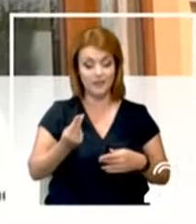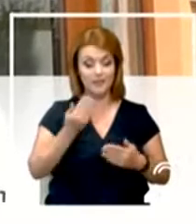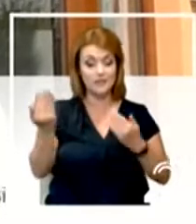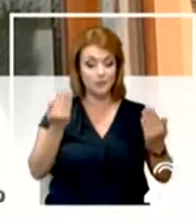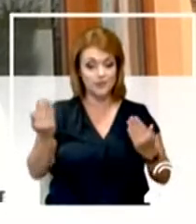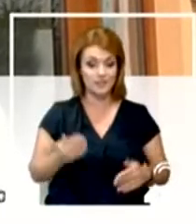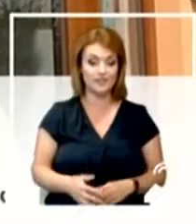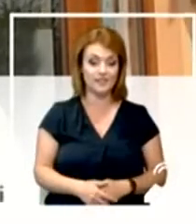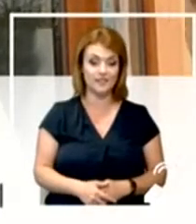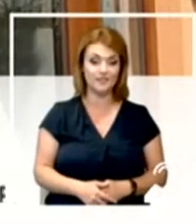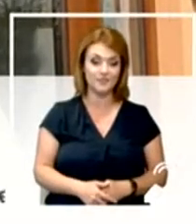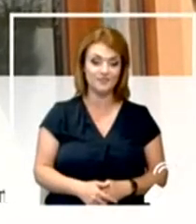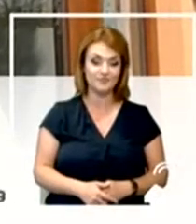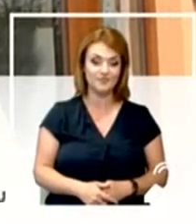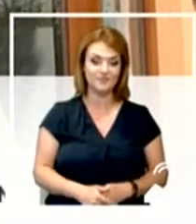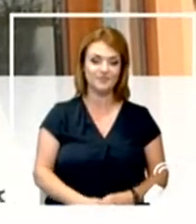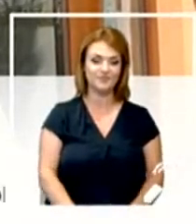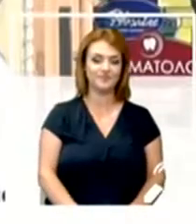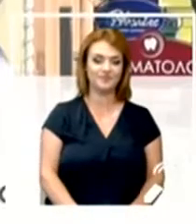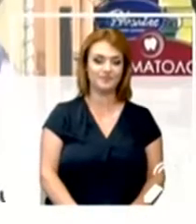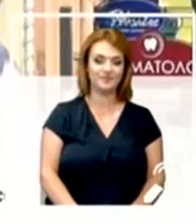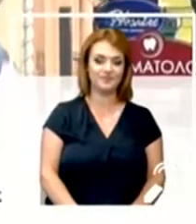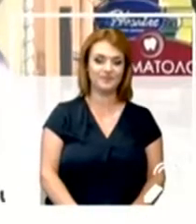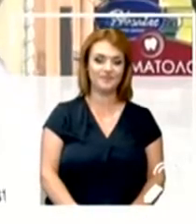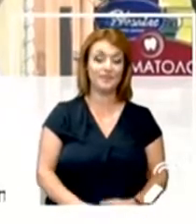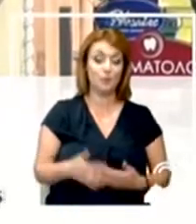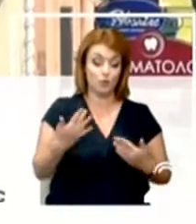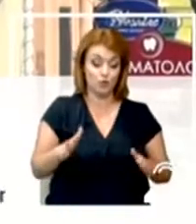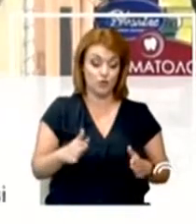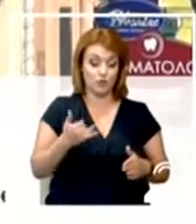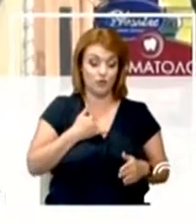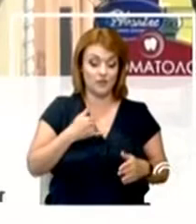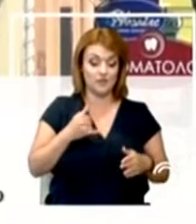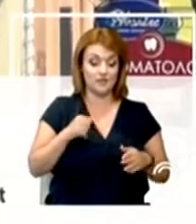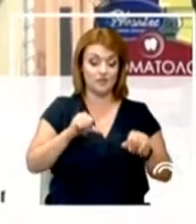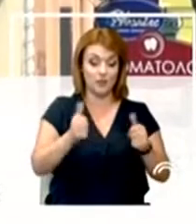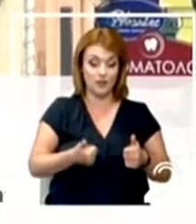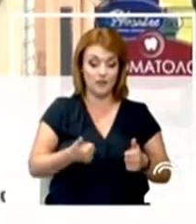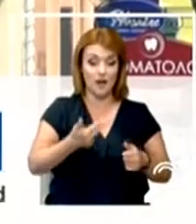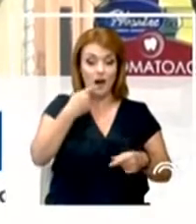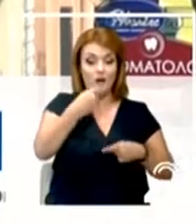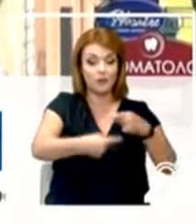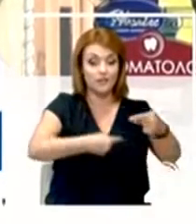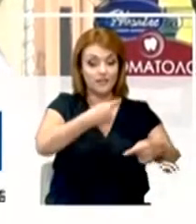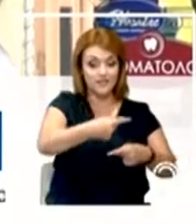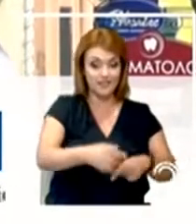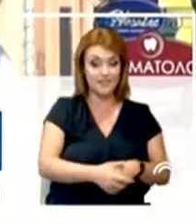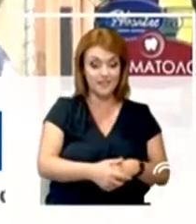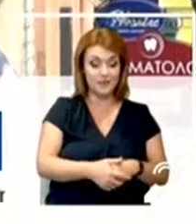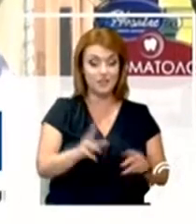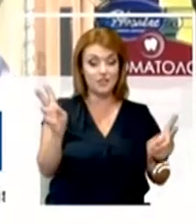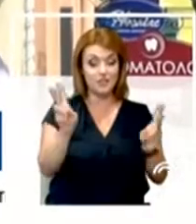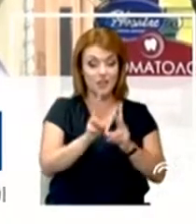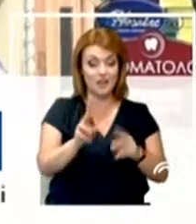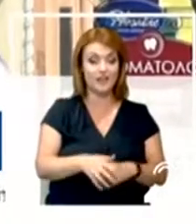anatomice sau alte de caracter. Este o tradiție deja ca o dată în lună să ne întrunim, o dată în regiunea